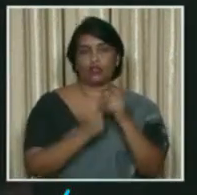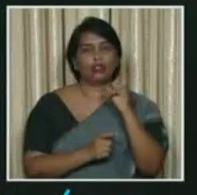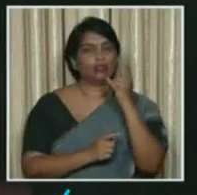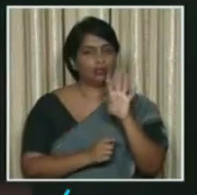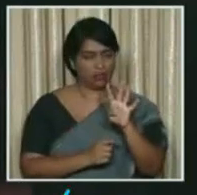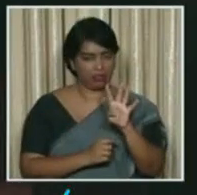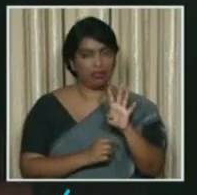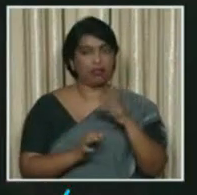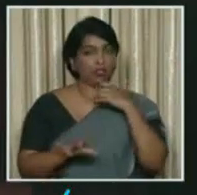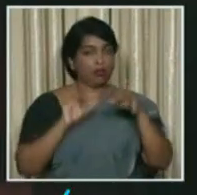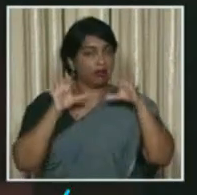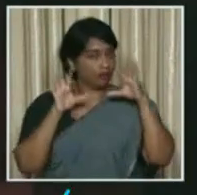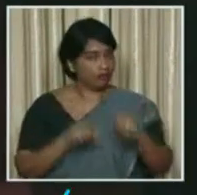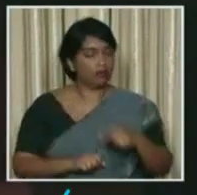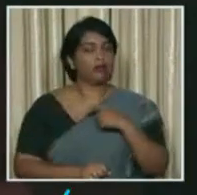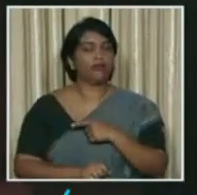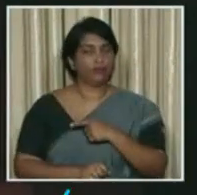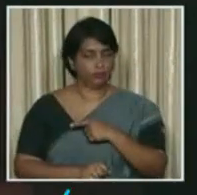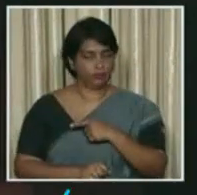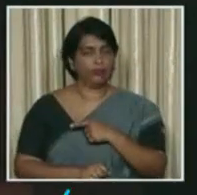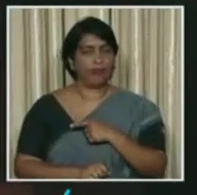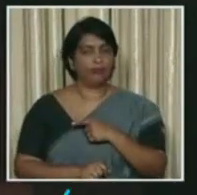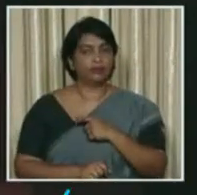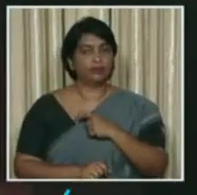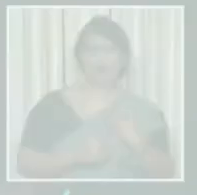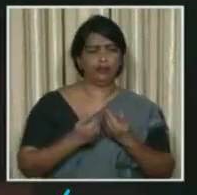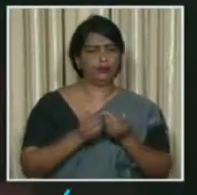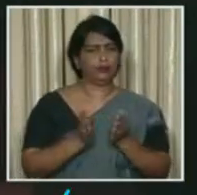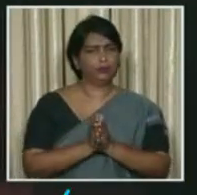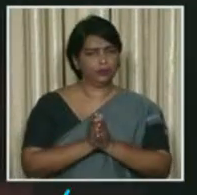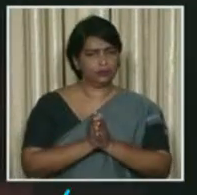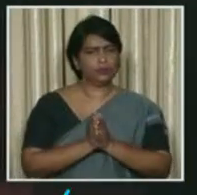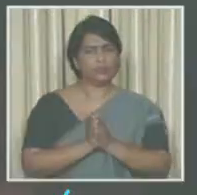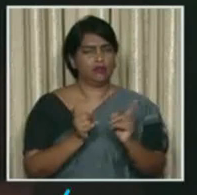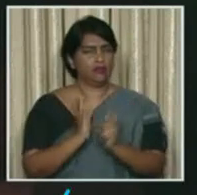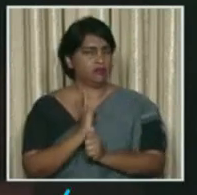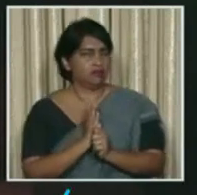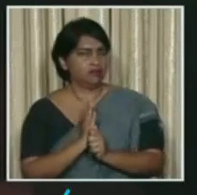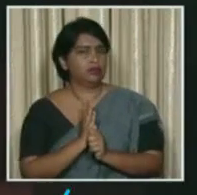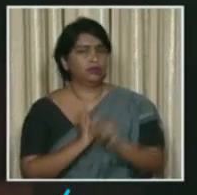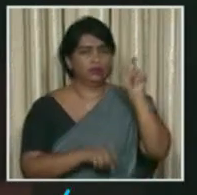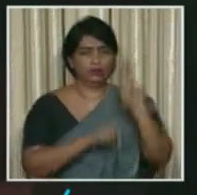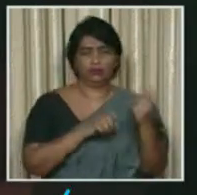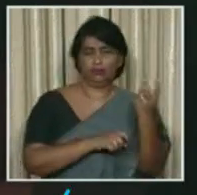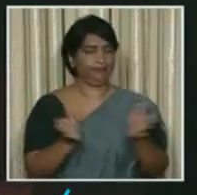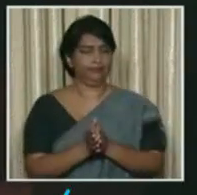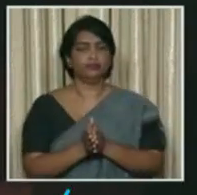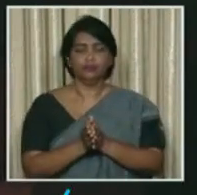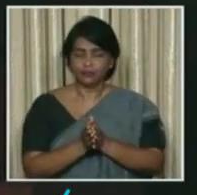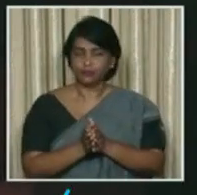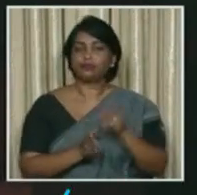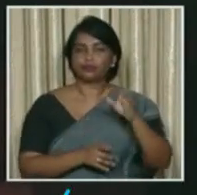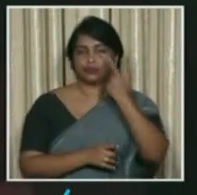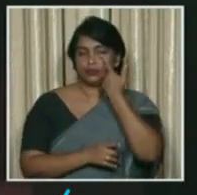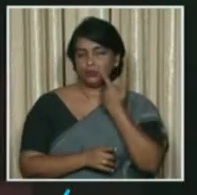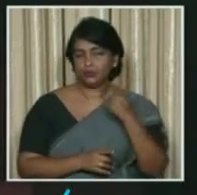දෙනෙක්. ඒ වතු අධිකාරී ක්ෂේත්‍රයේ ඉන්න වතු සහකාර කළමනාකාරය භීෂණකාරී සගයෝ කීප දෙනෙකුත් එක්ක ඇවිල්ලා මේ